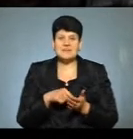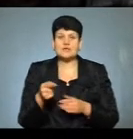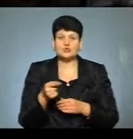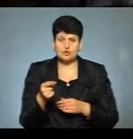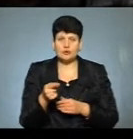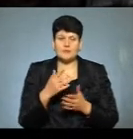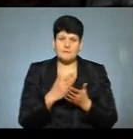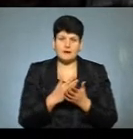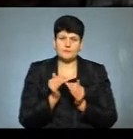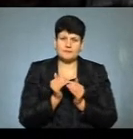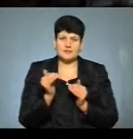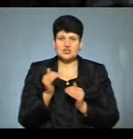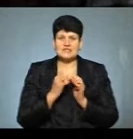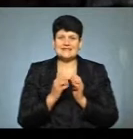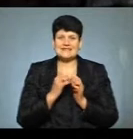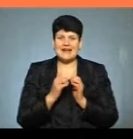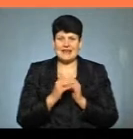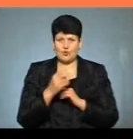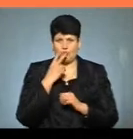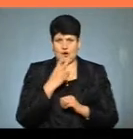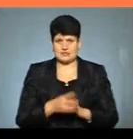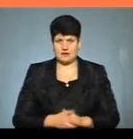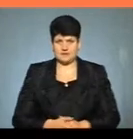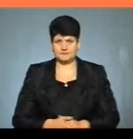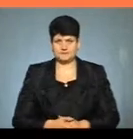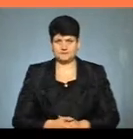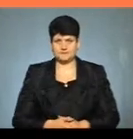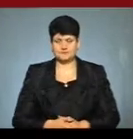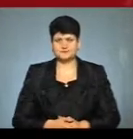перетнули середні багаторічні показники.